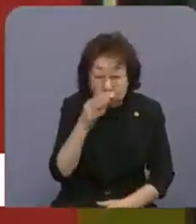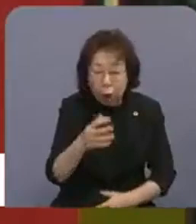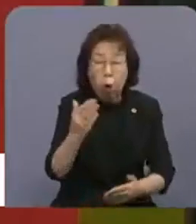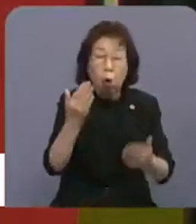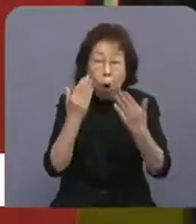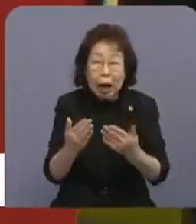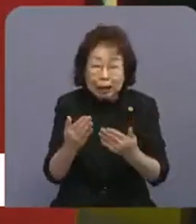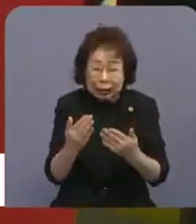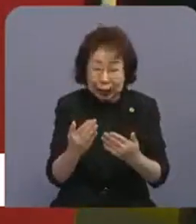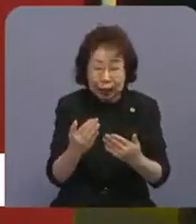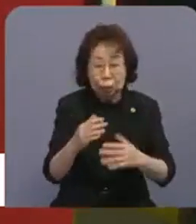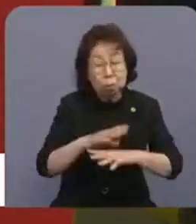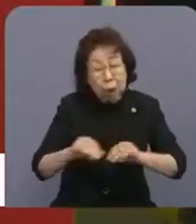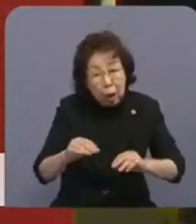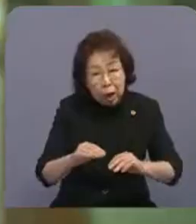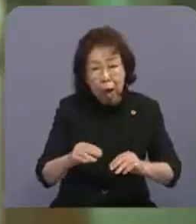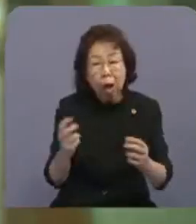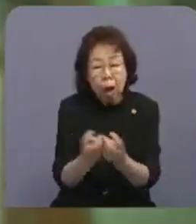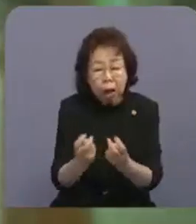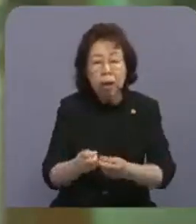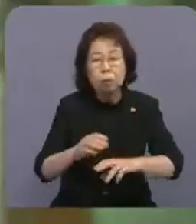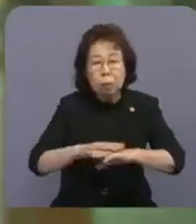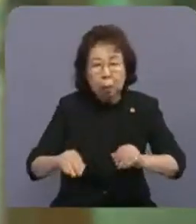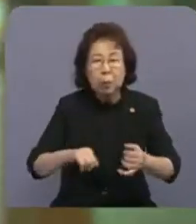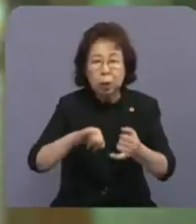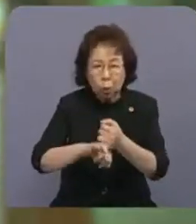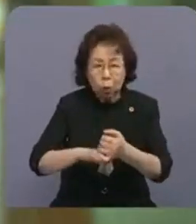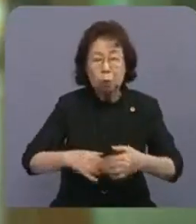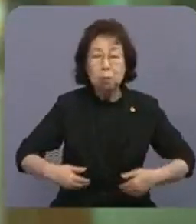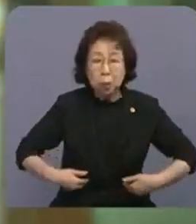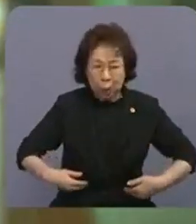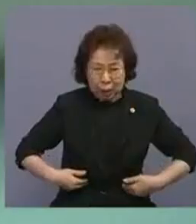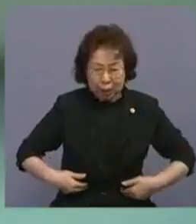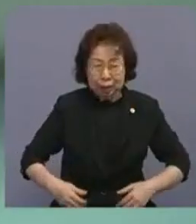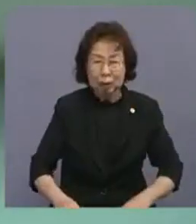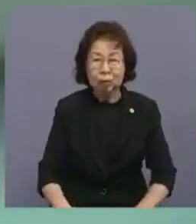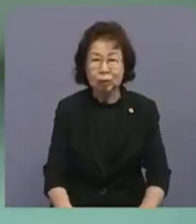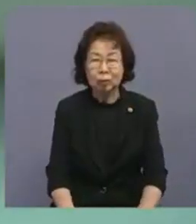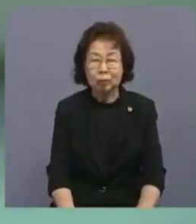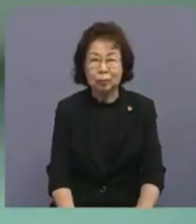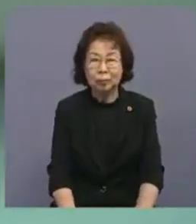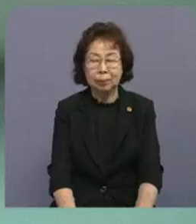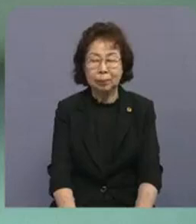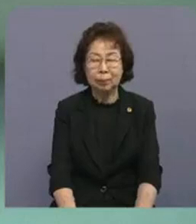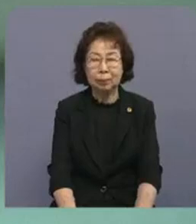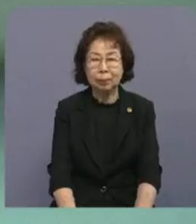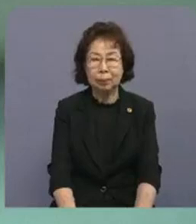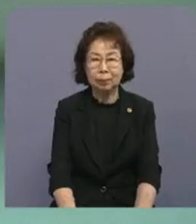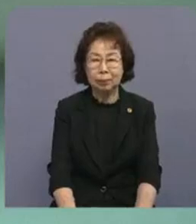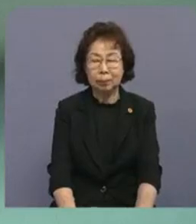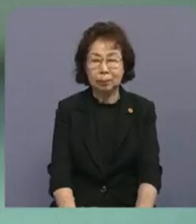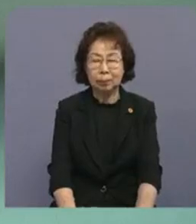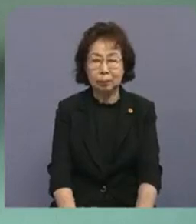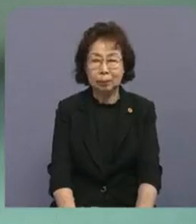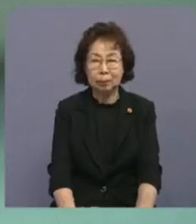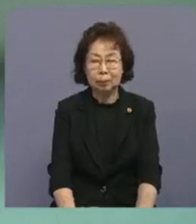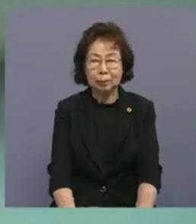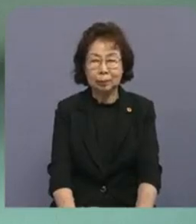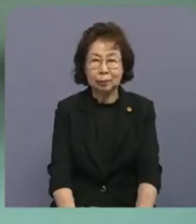명확한 진단과 이에 맞는 대책을 다시 세워야 한다는 지적이 나옵니다. KBS 뉴스 강예슬입니다.